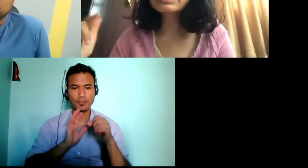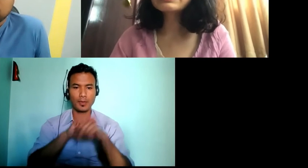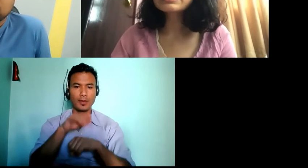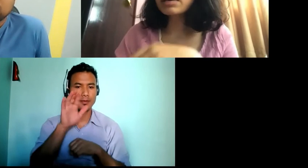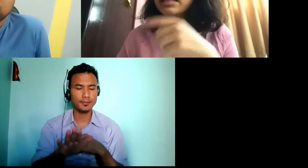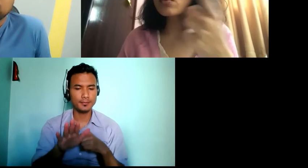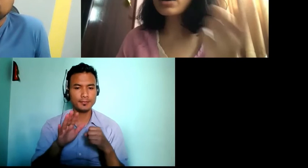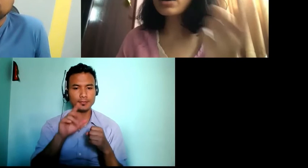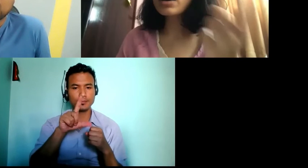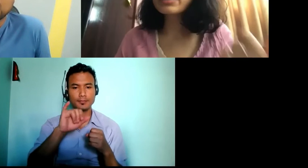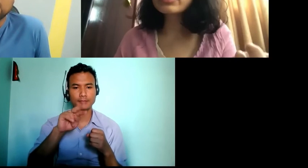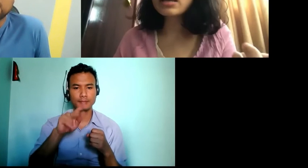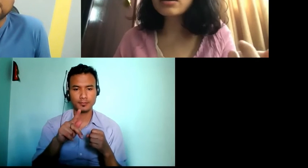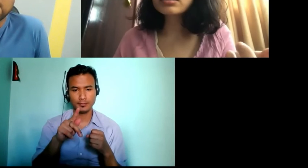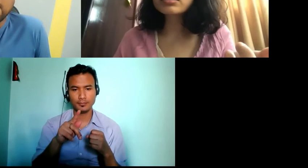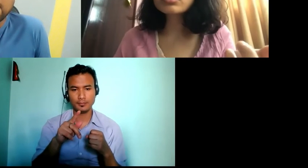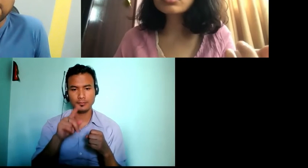र लिङ्कडइनमा चाहिँ